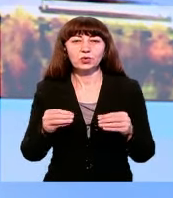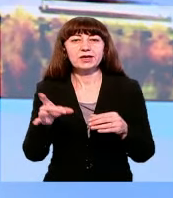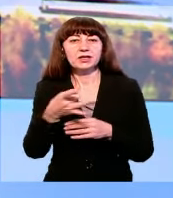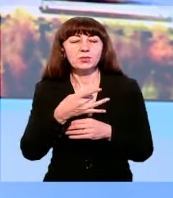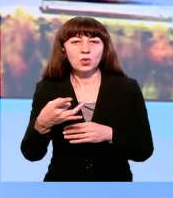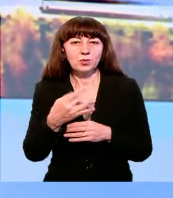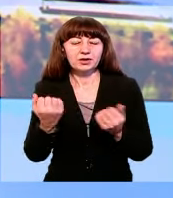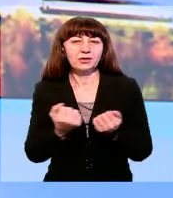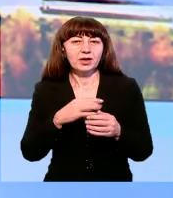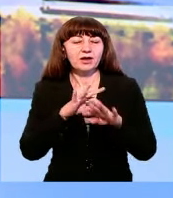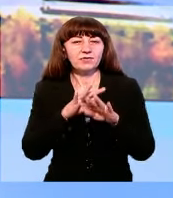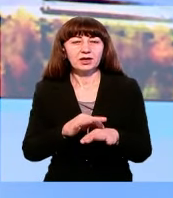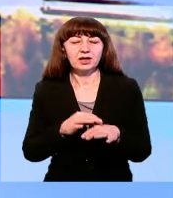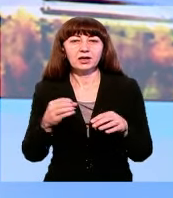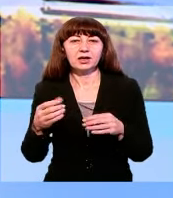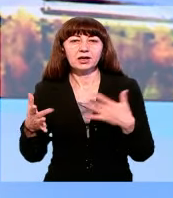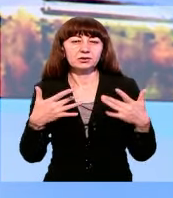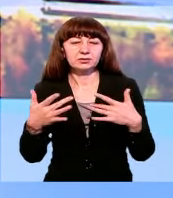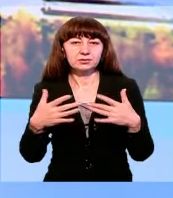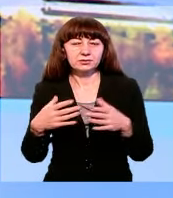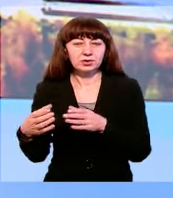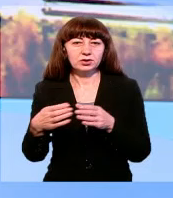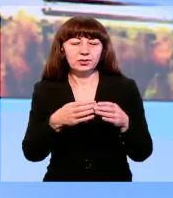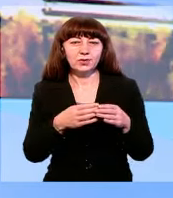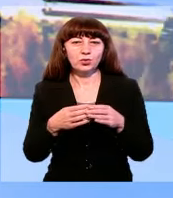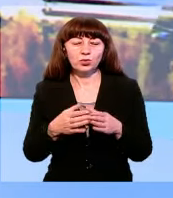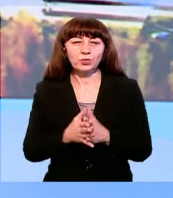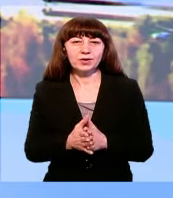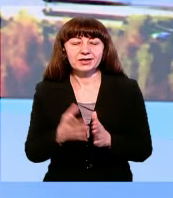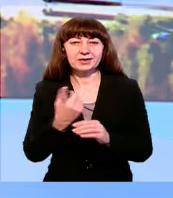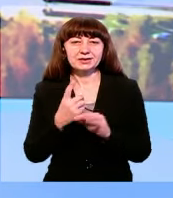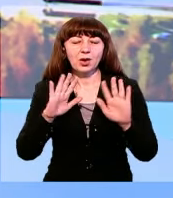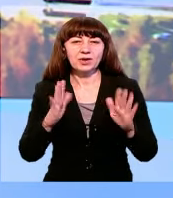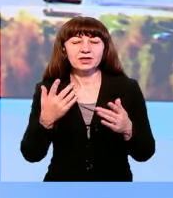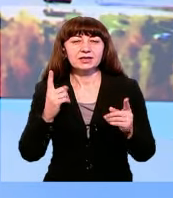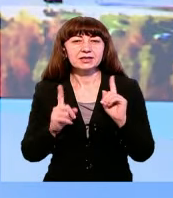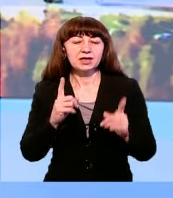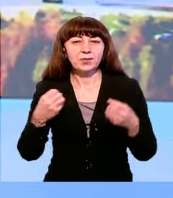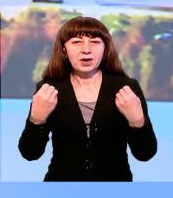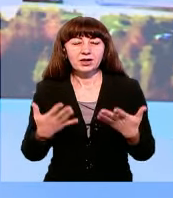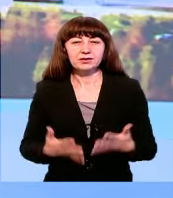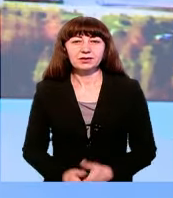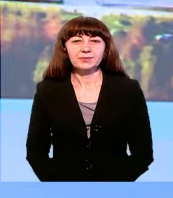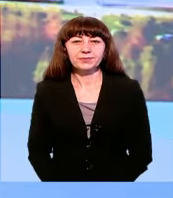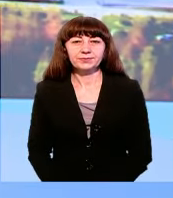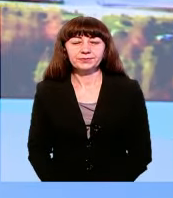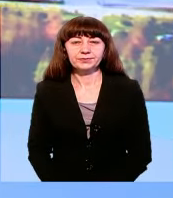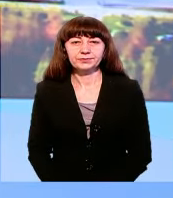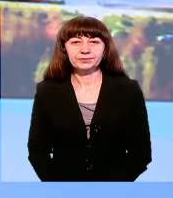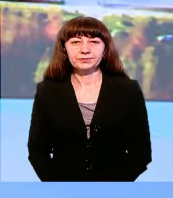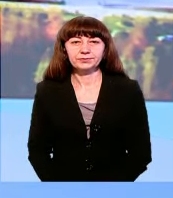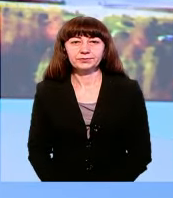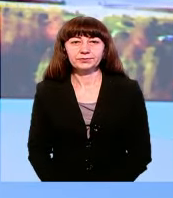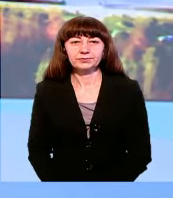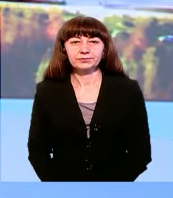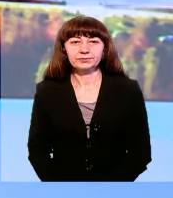участие творческие коллективы со всего Кустанайского района. Это событие стало настоящим праздником музыки и патриотизма. На концерте побывали